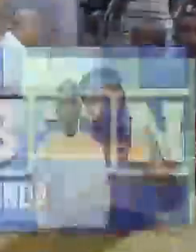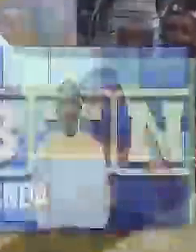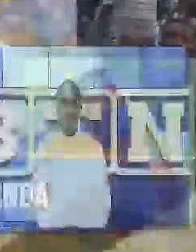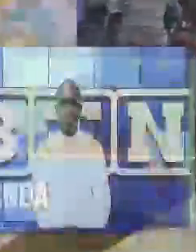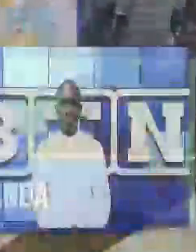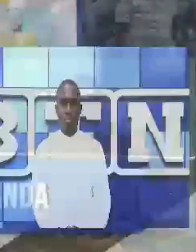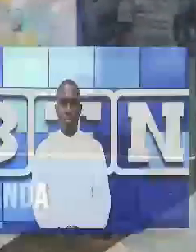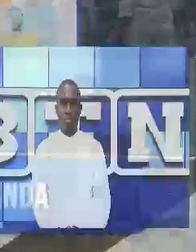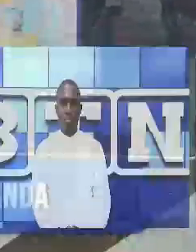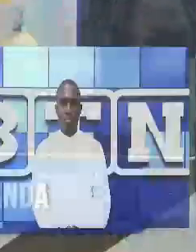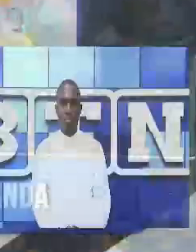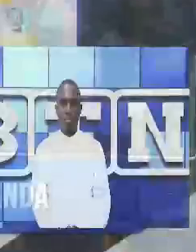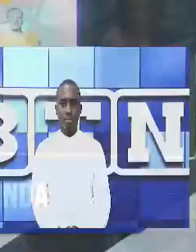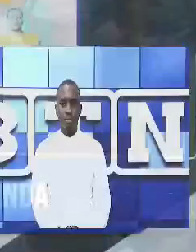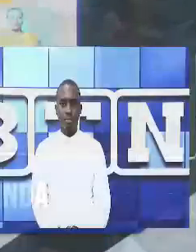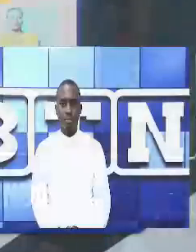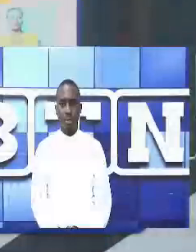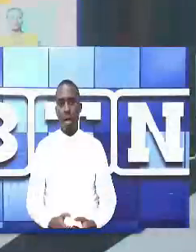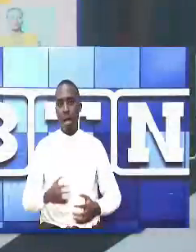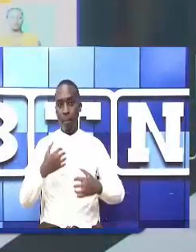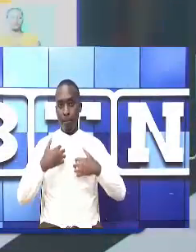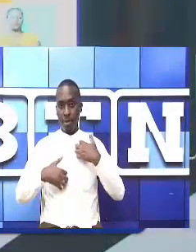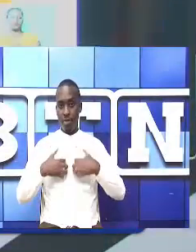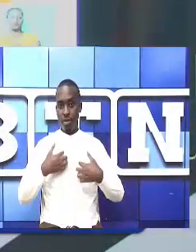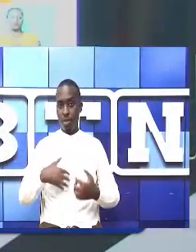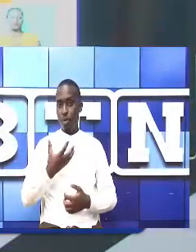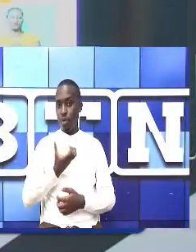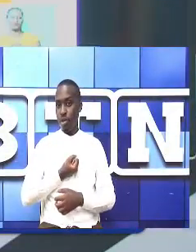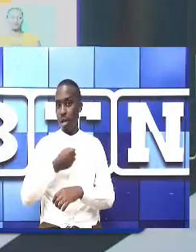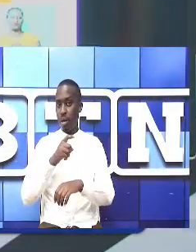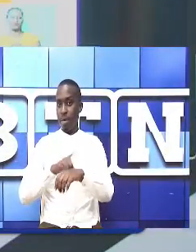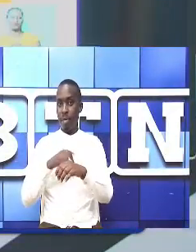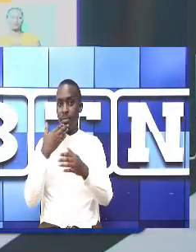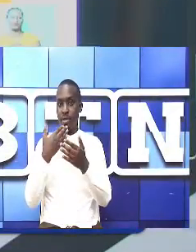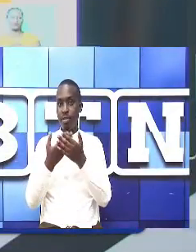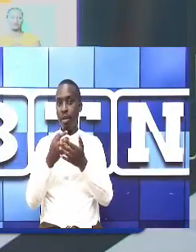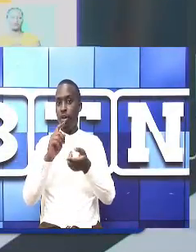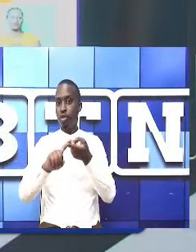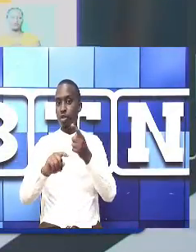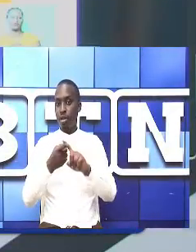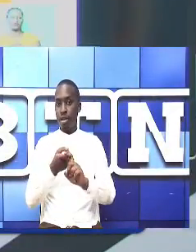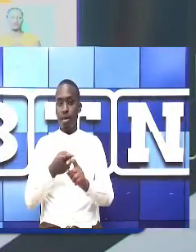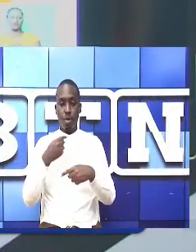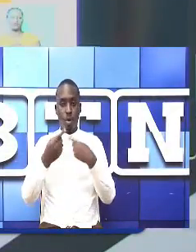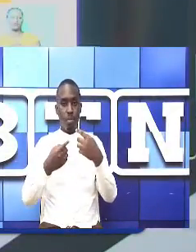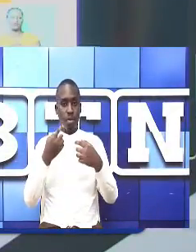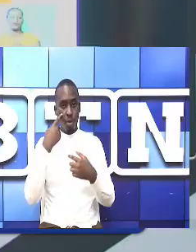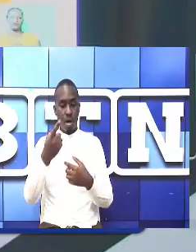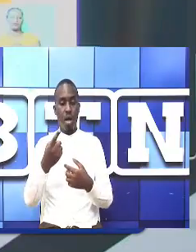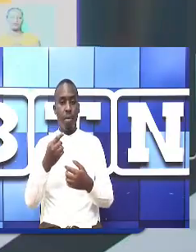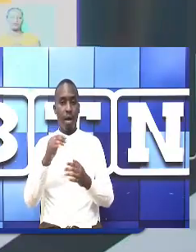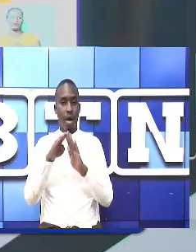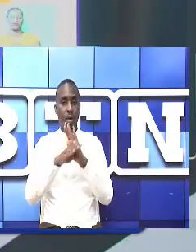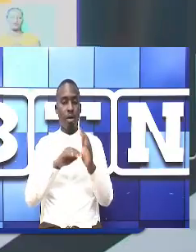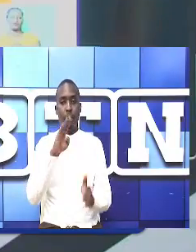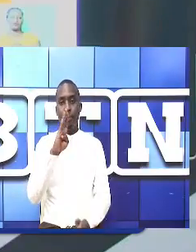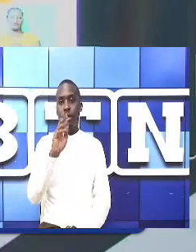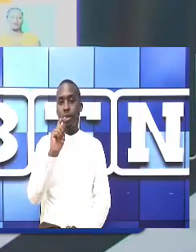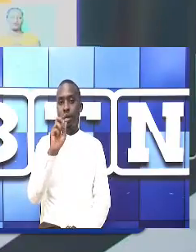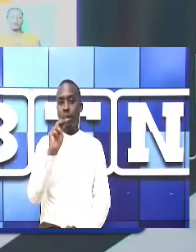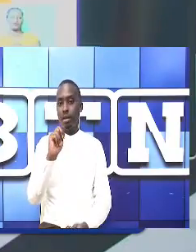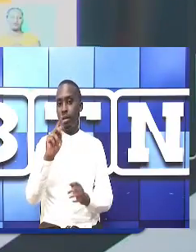hanyuma hagakurikiraho ibiganiro byibutsa abantu bifurize kugira ibihe byiza nshuti bakunzi mukomeje gukurikira gahunda za BTN TV